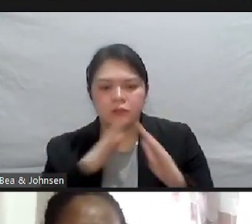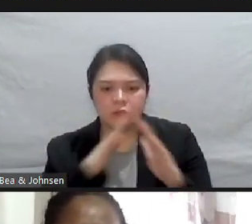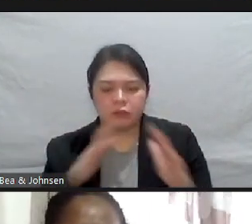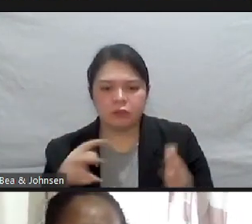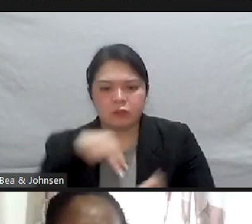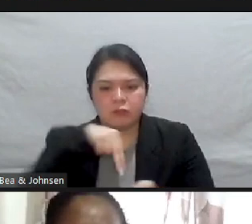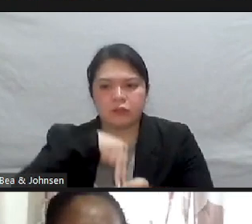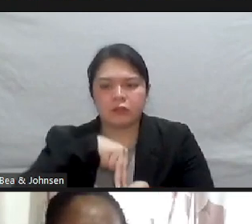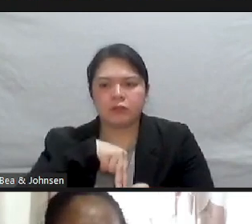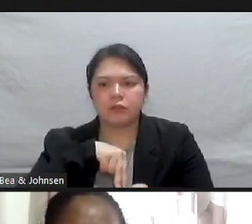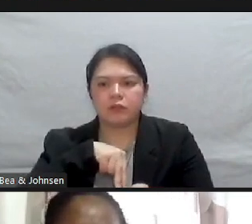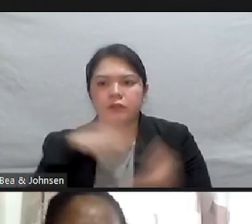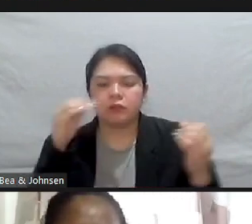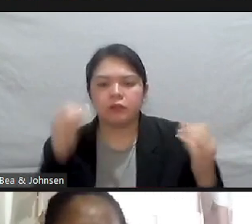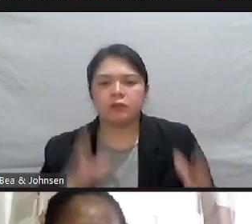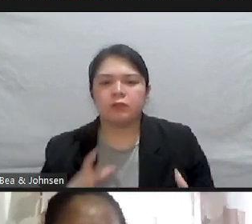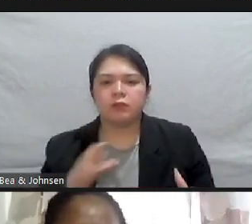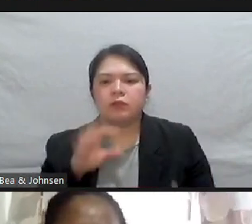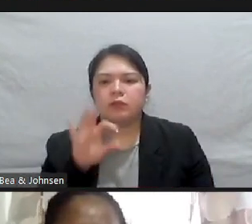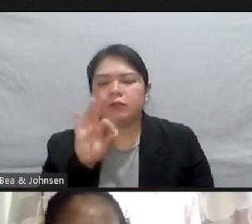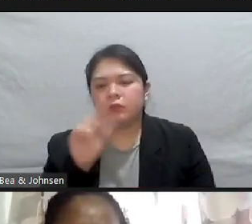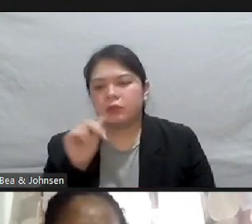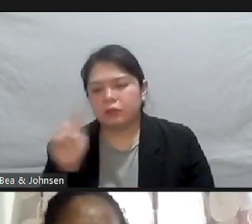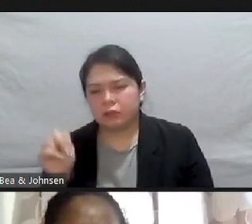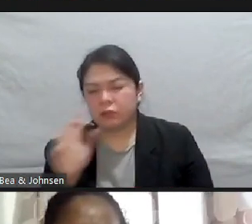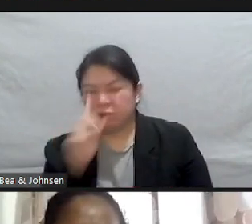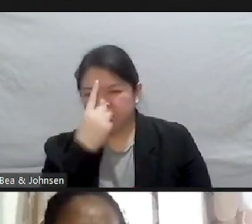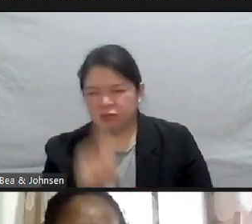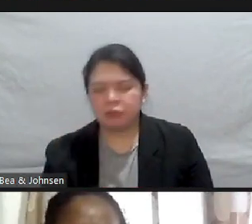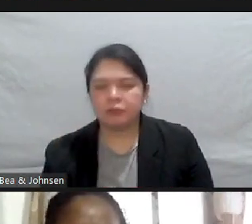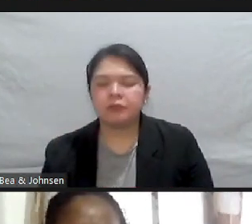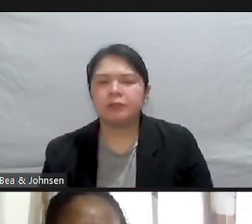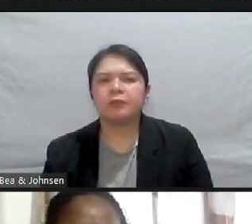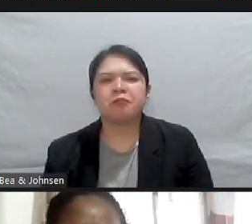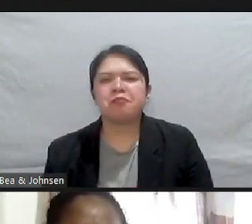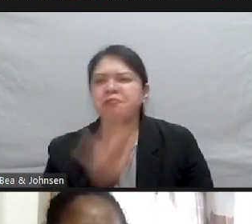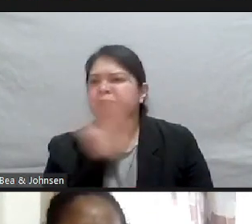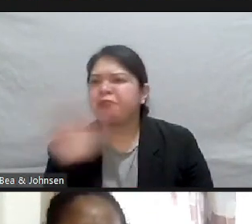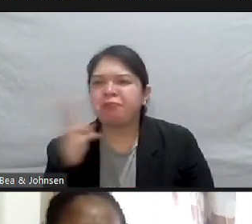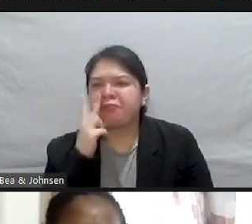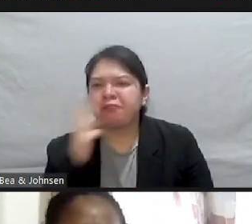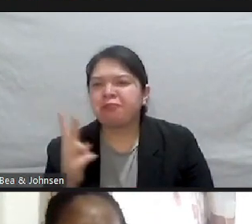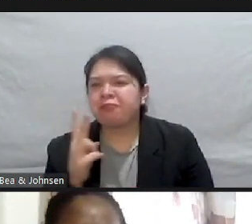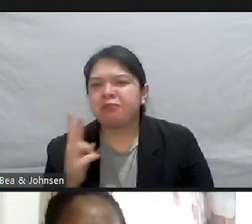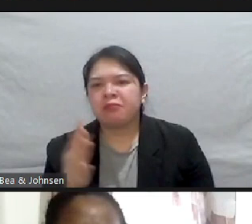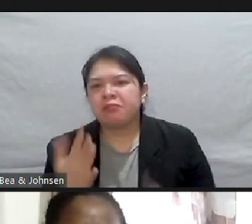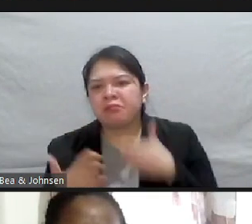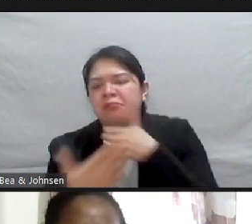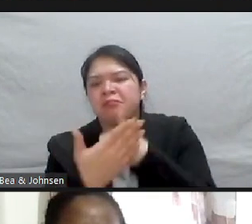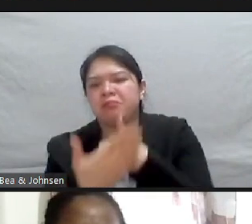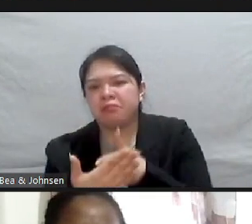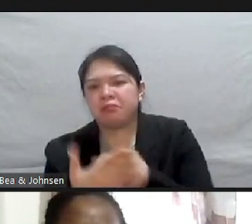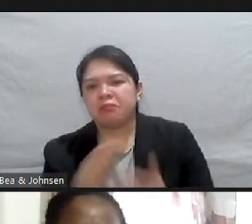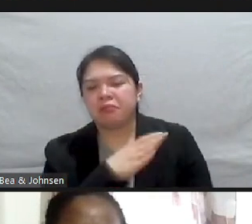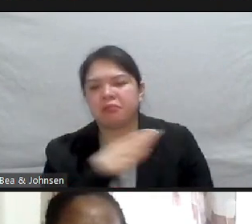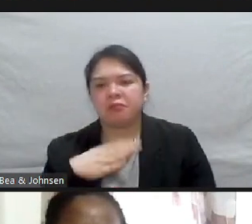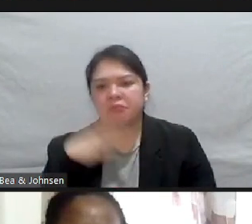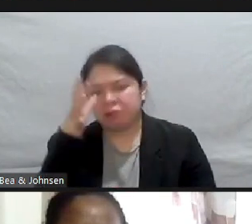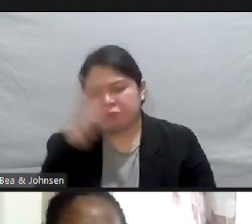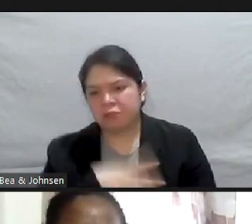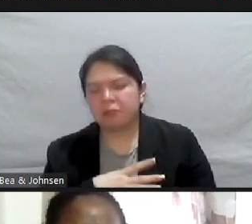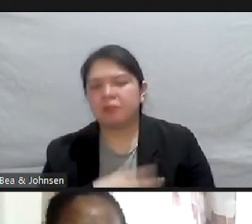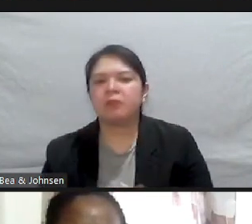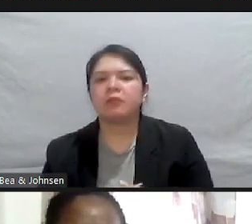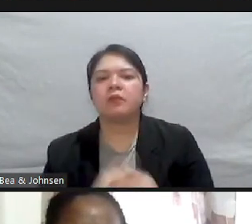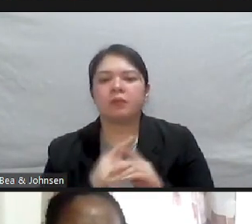yata sa Teacher Franz, ano? Wala akong nakitang resistance sa ibang ano no, congressman. But anyway, sa